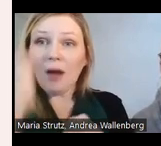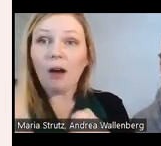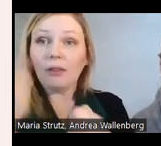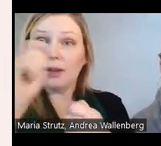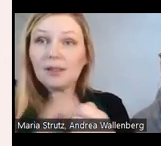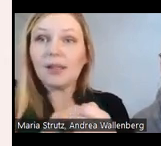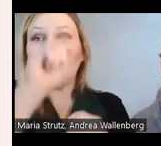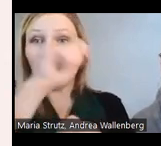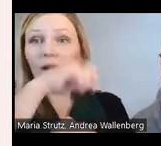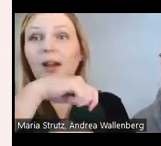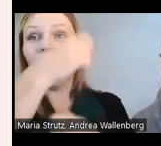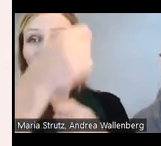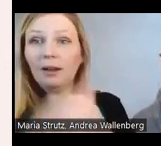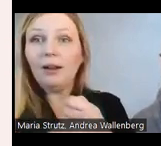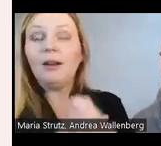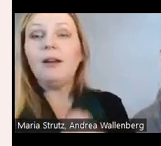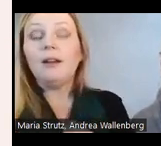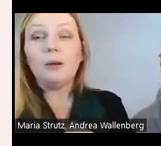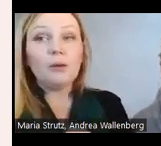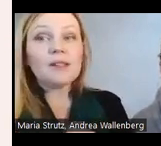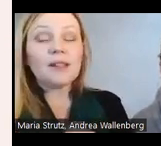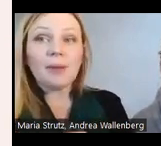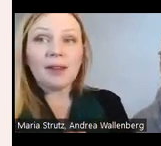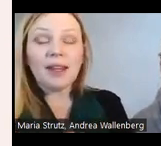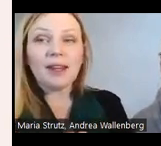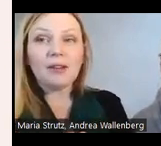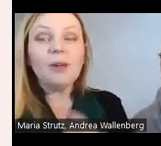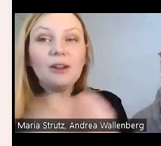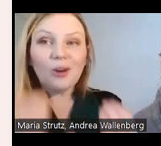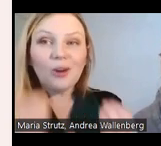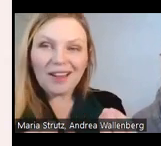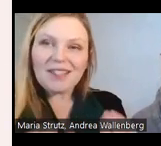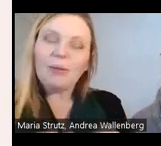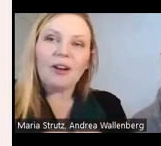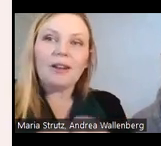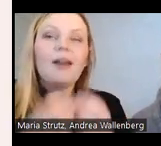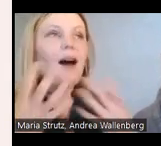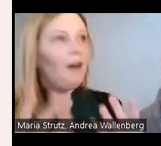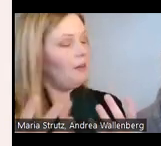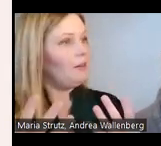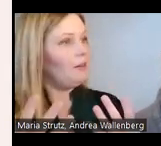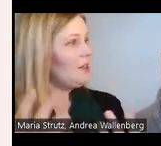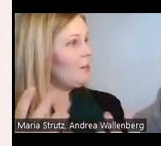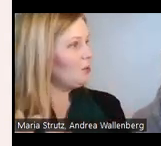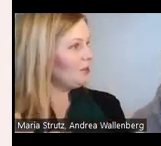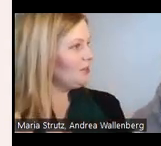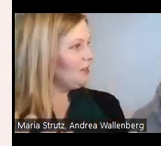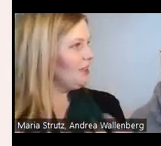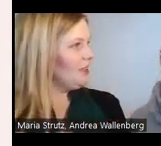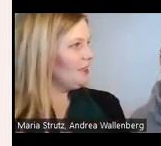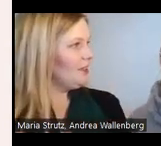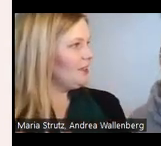förskolan. Banan, säger pedagogen där. Och visar, samma, och visar samma tecken. Då blir det ju logiskt för barnen att det är samma